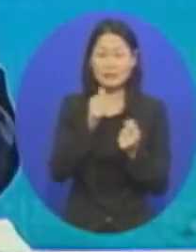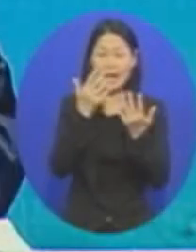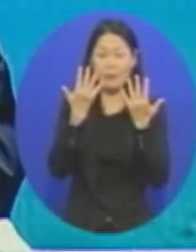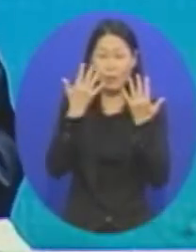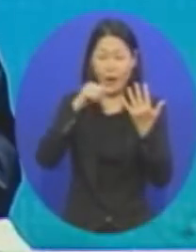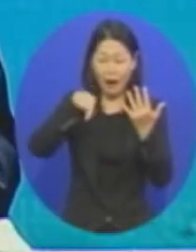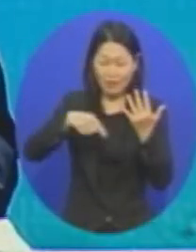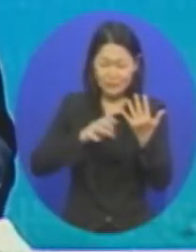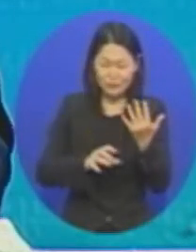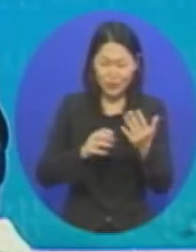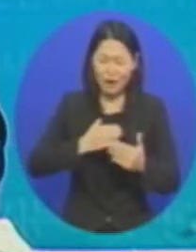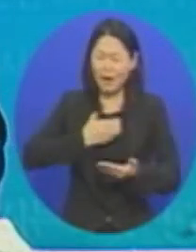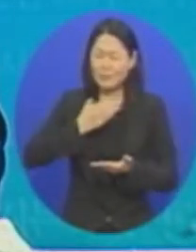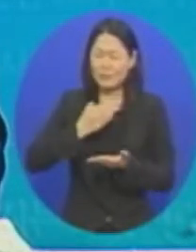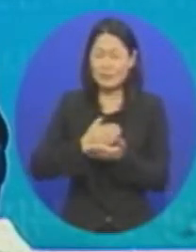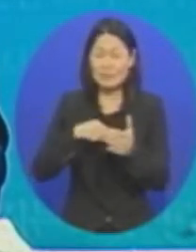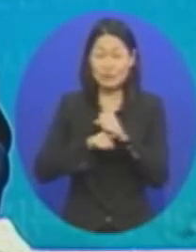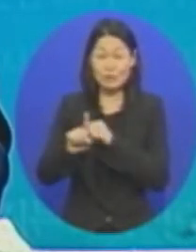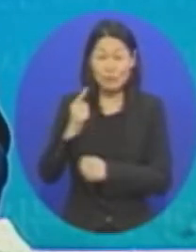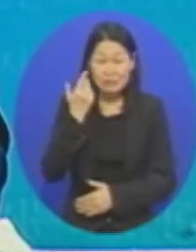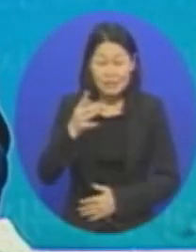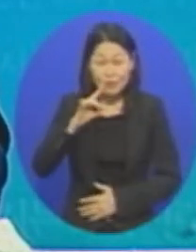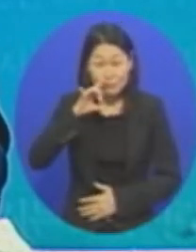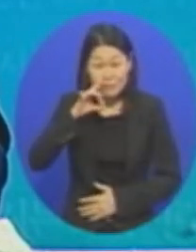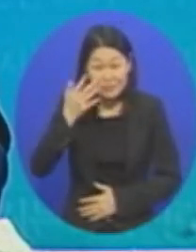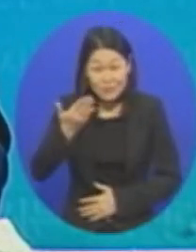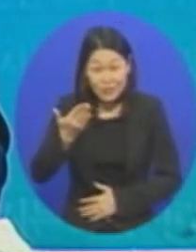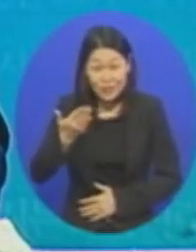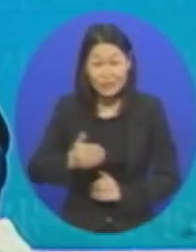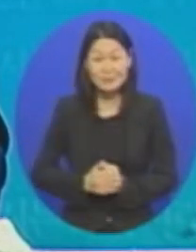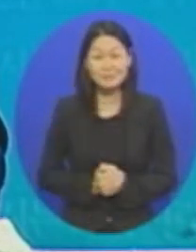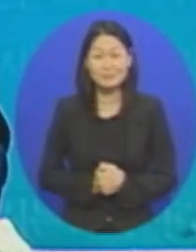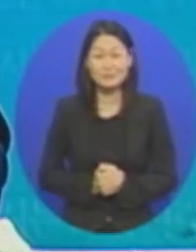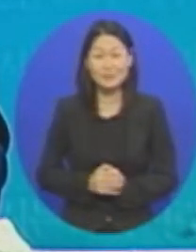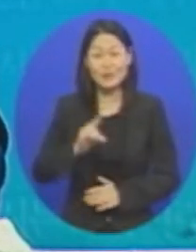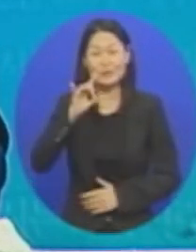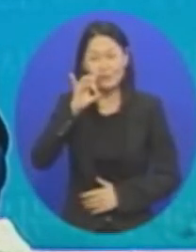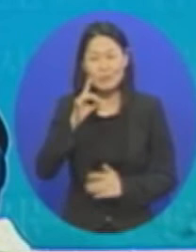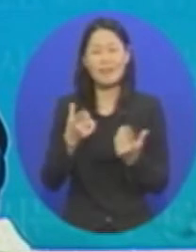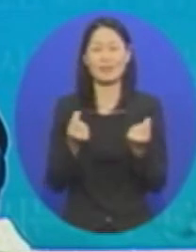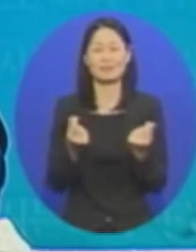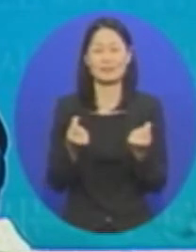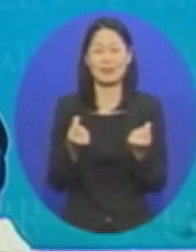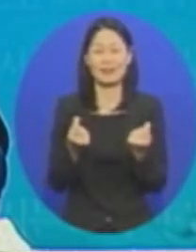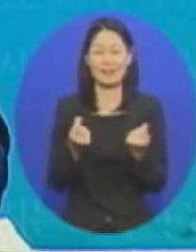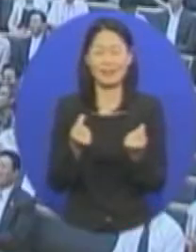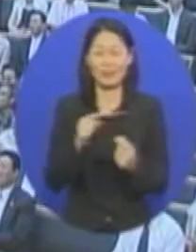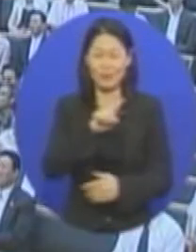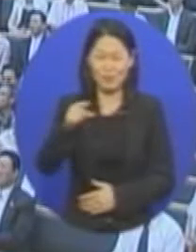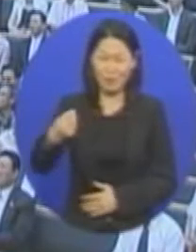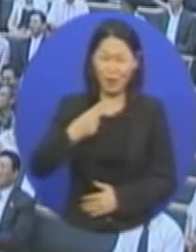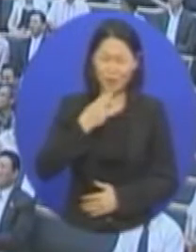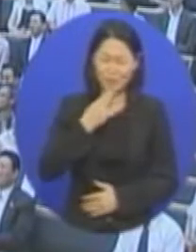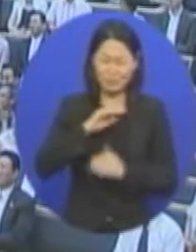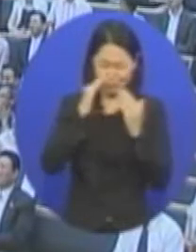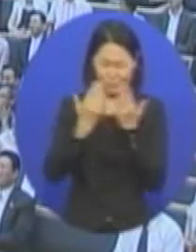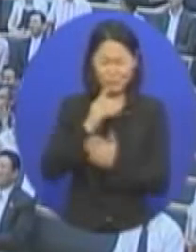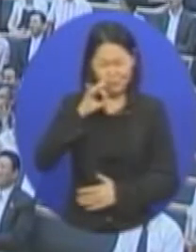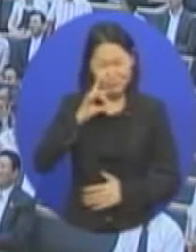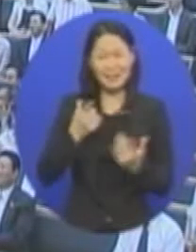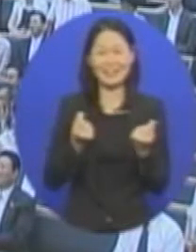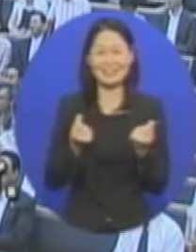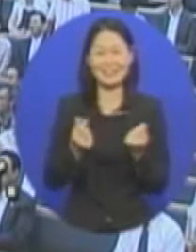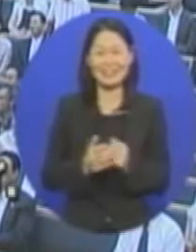감격스러워 1 궁금하시죠 궁금하실 거에요 말씀을 알아서 다 궁금하실 거에요